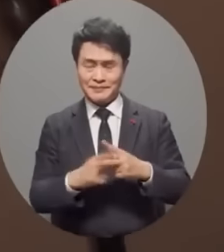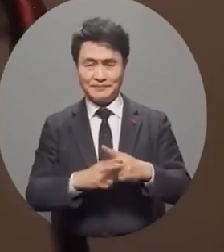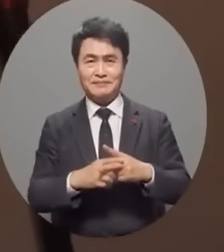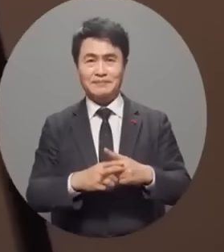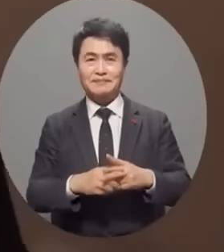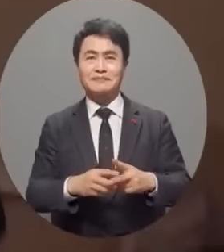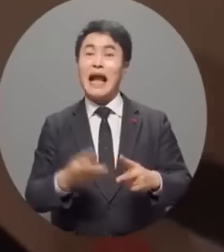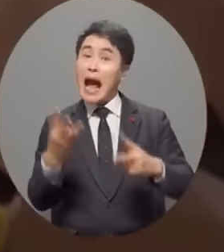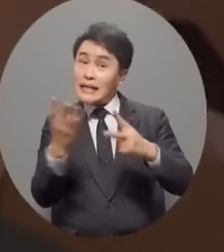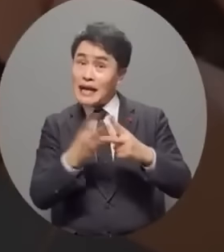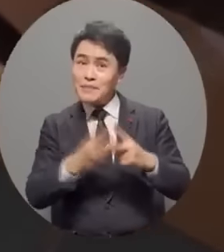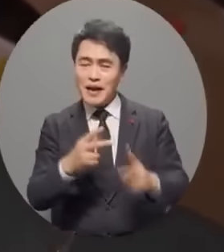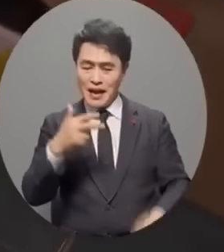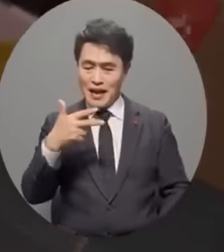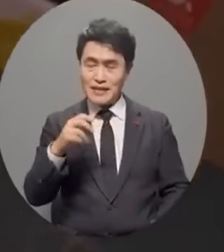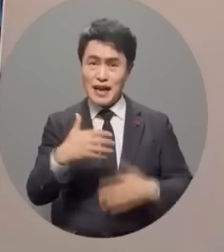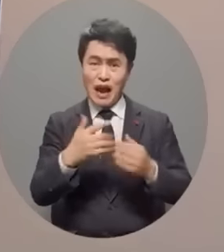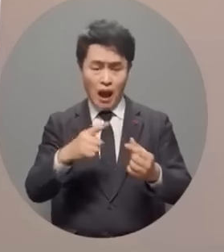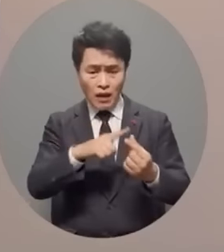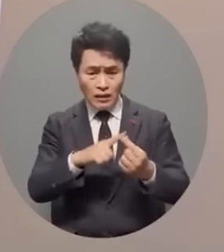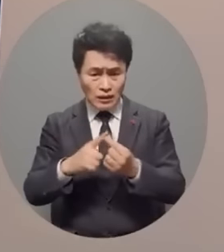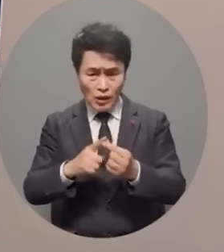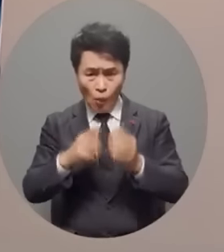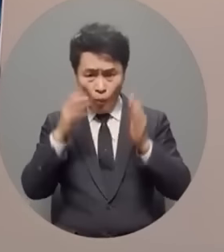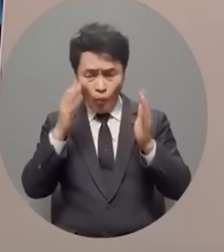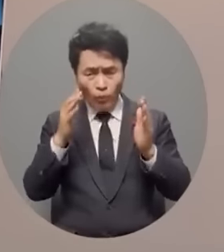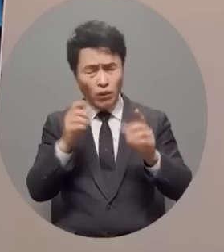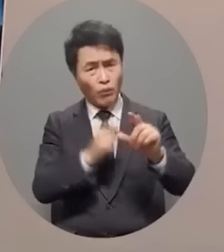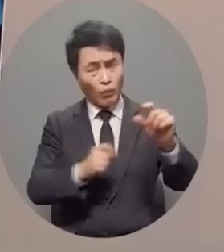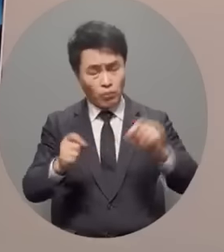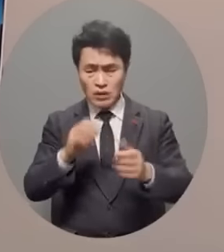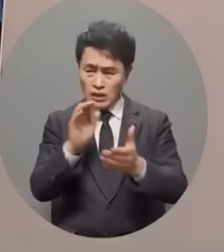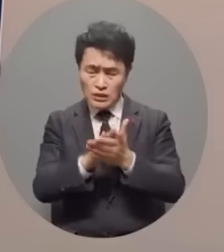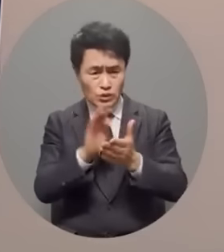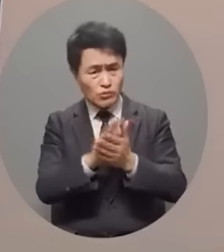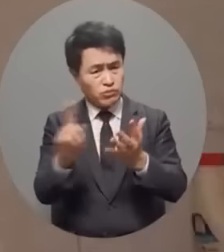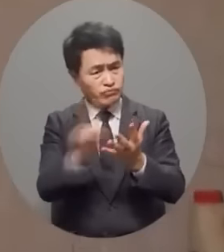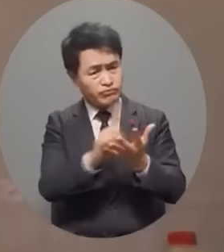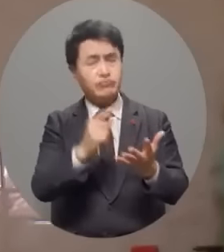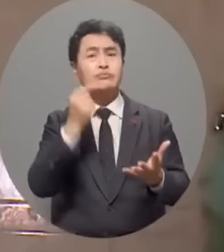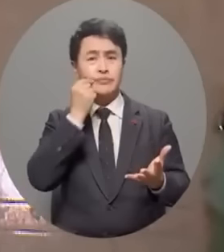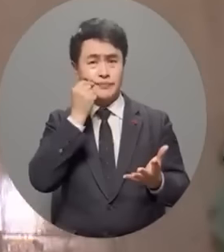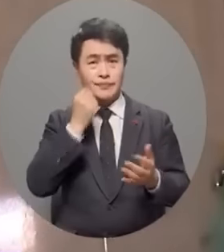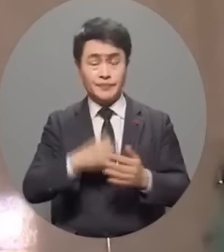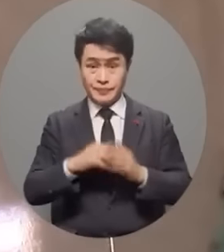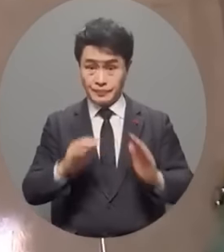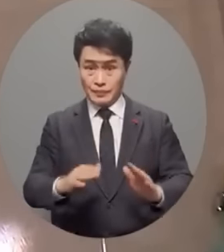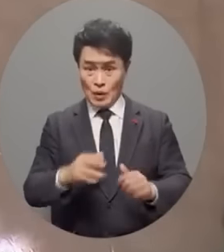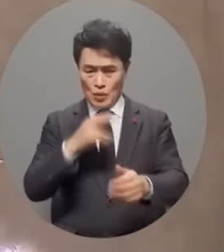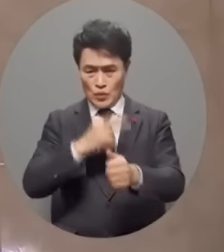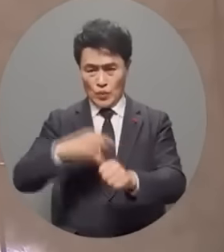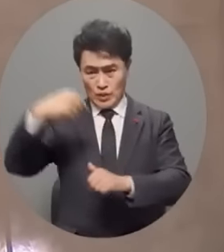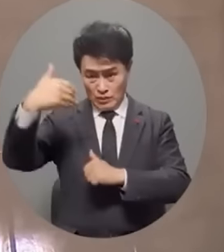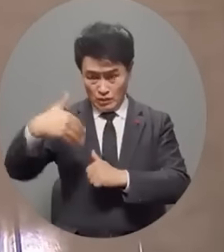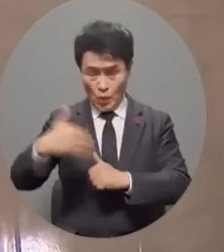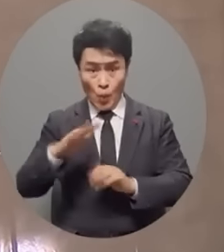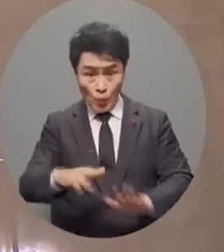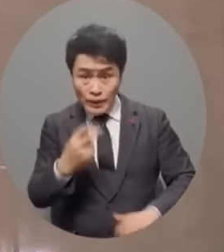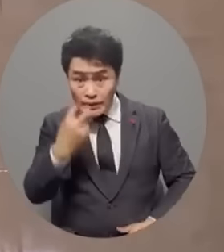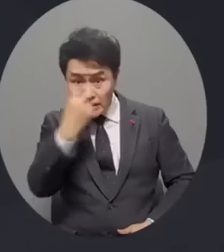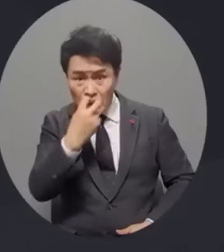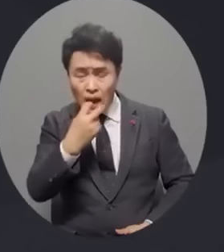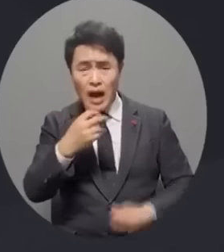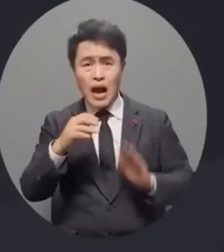3학년 재훈이. 한글 떼는 게 또래보다 오래 걸렸고 친구도 잘 못 사귑니다. 교사의 권유로 올해 검사를